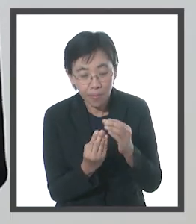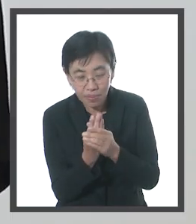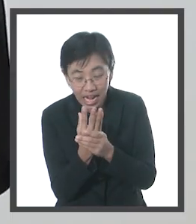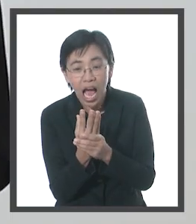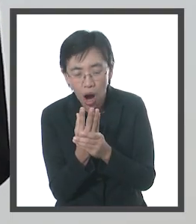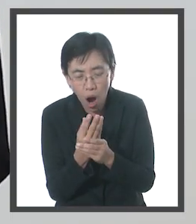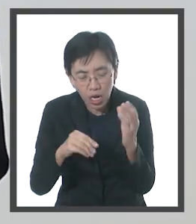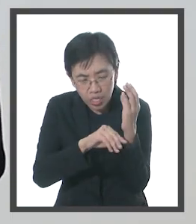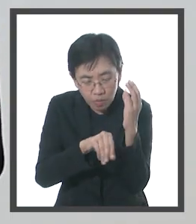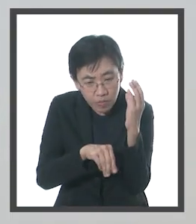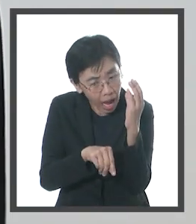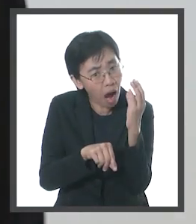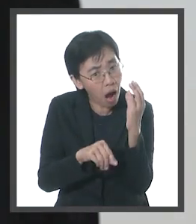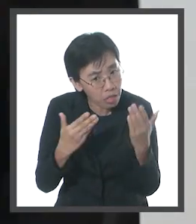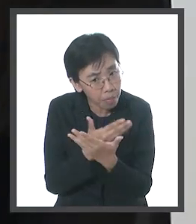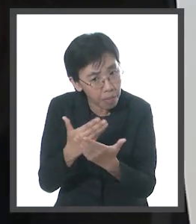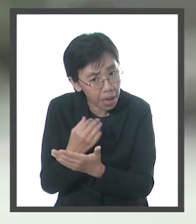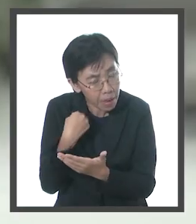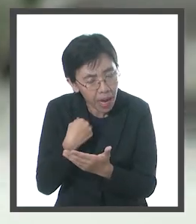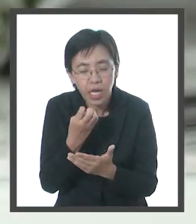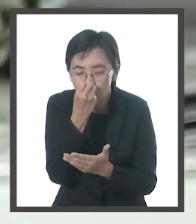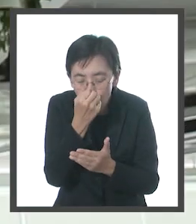ต้องเปลี่ยนสูตรไหมอะไรเงี้ยค่ะไปเรื่อย